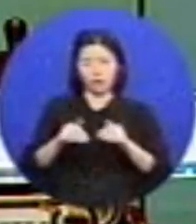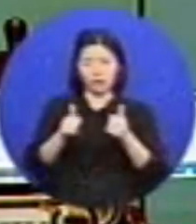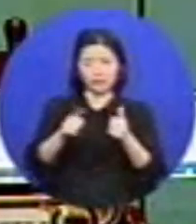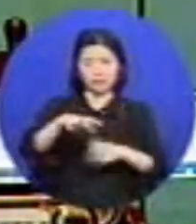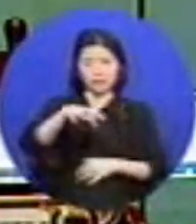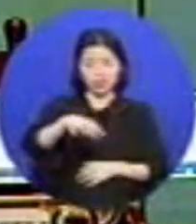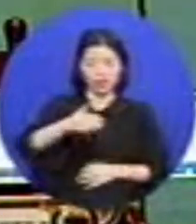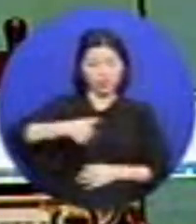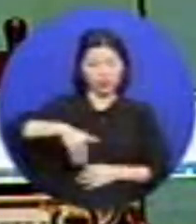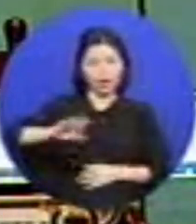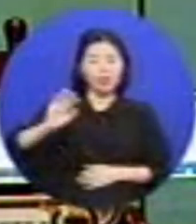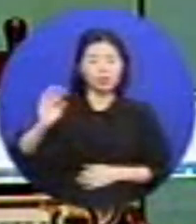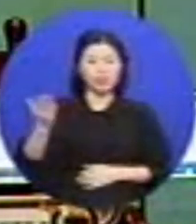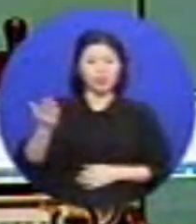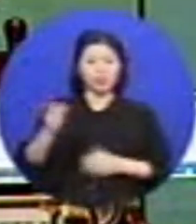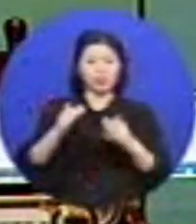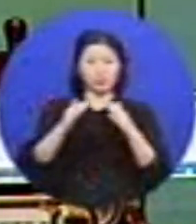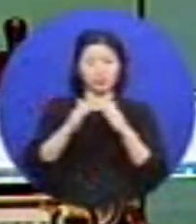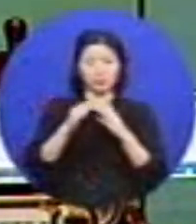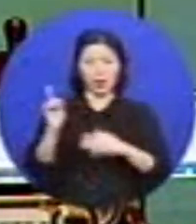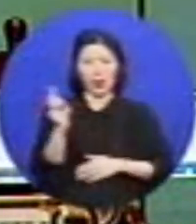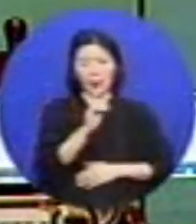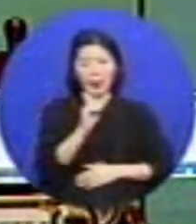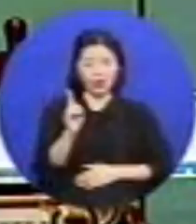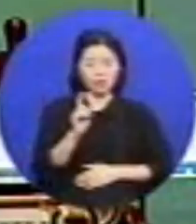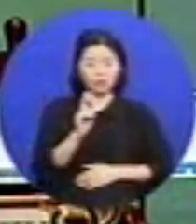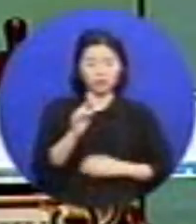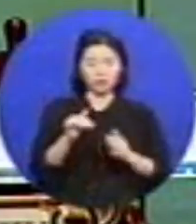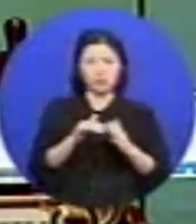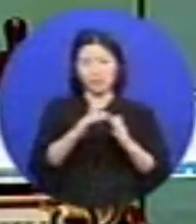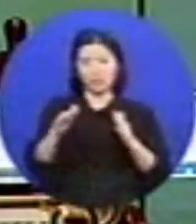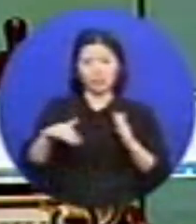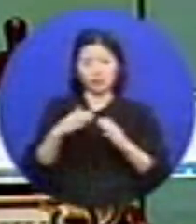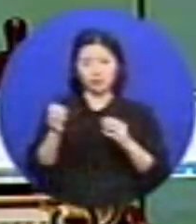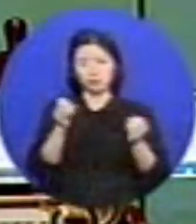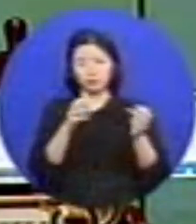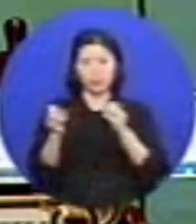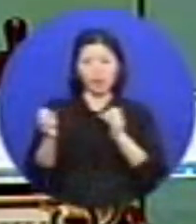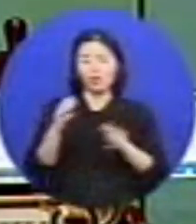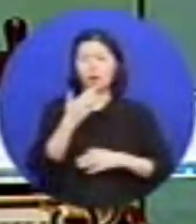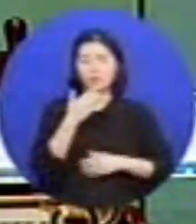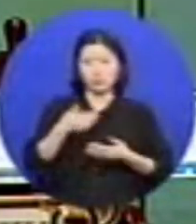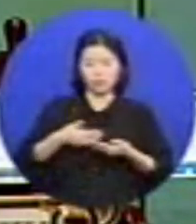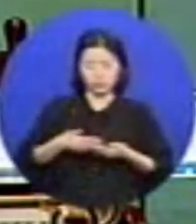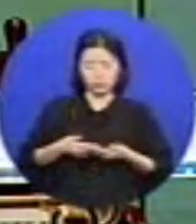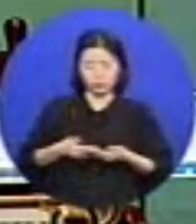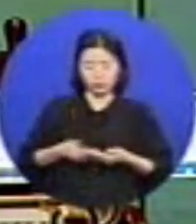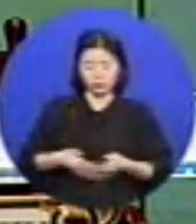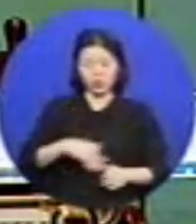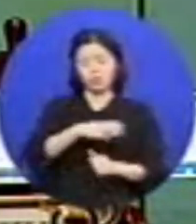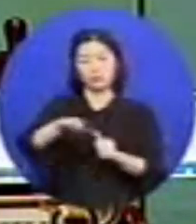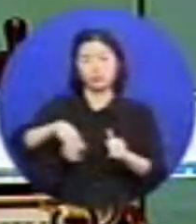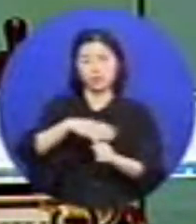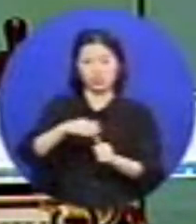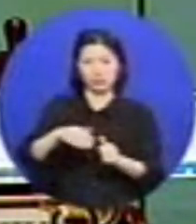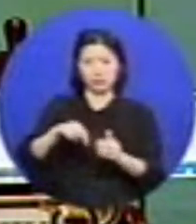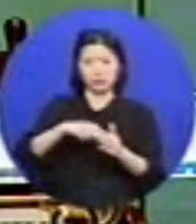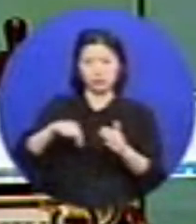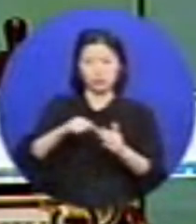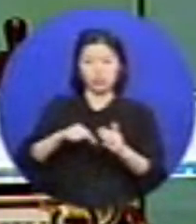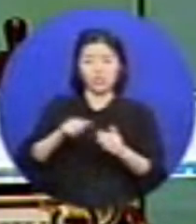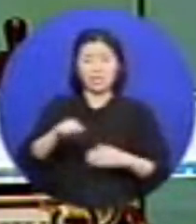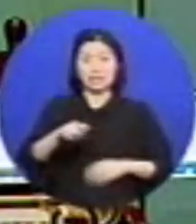되는데 집안 식구들끼리 아무도 무슨 이야기를 하지 않는 아주 그런 무거운 분위기 속에 이 아이가